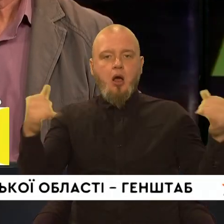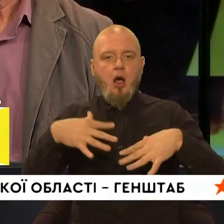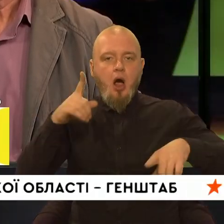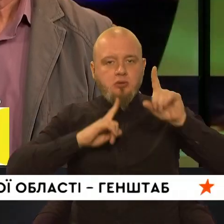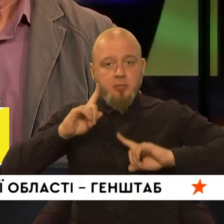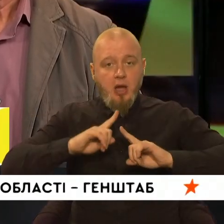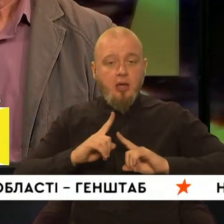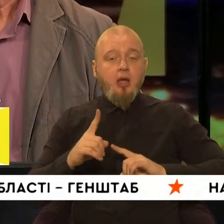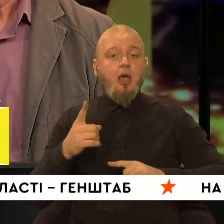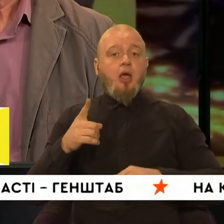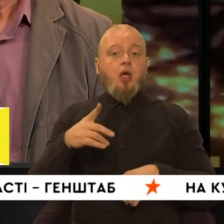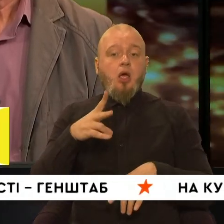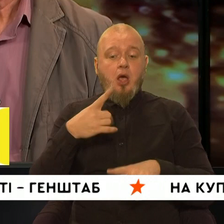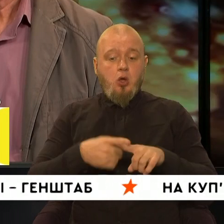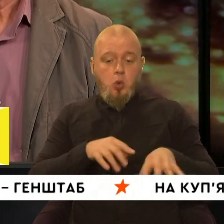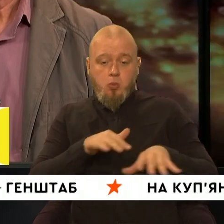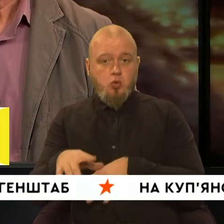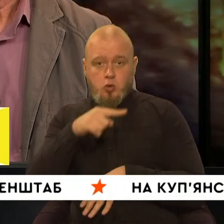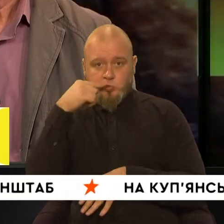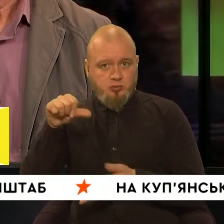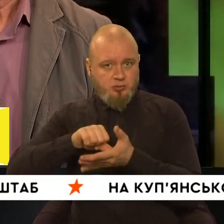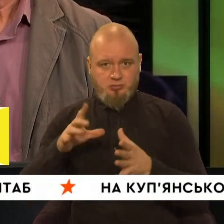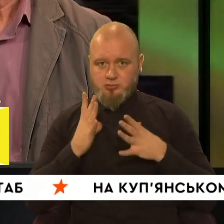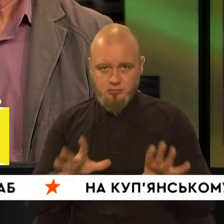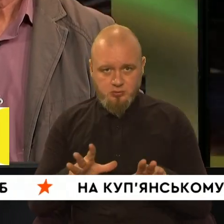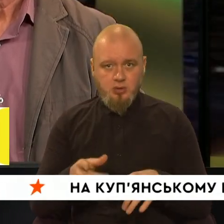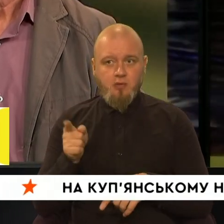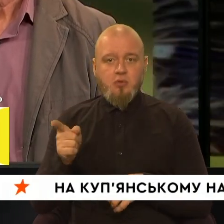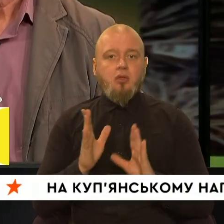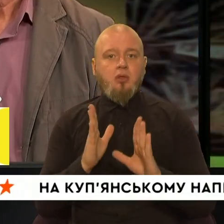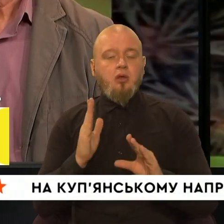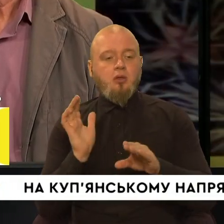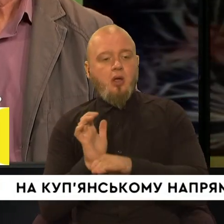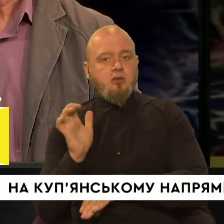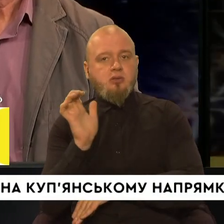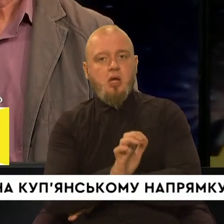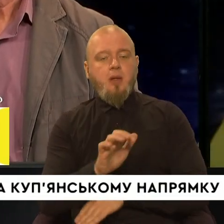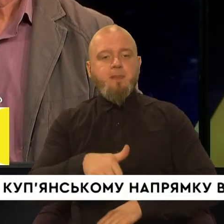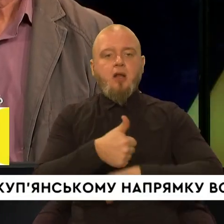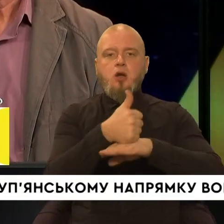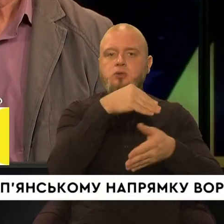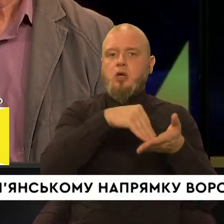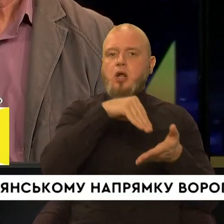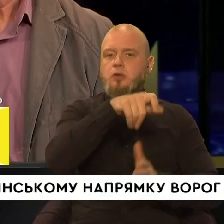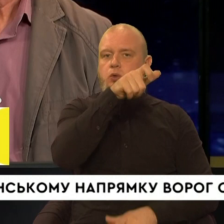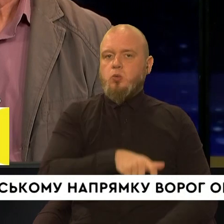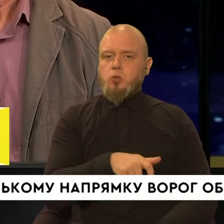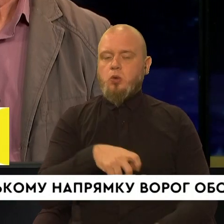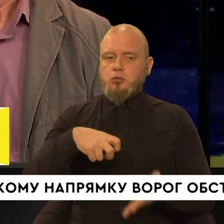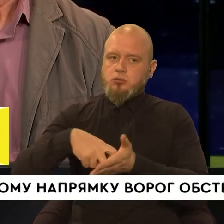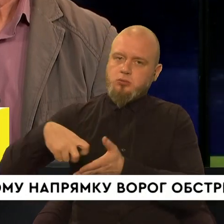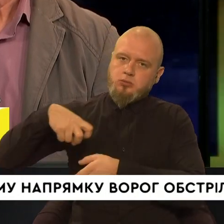Цю процедуру Росія не проходила, вона тільки надіслала Генеральному секретарю ООН